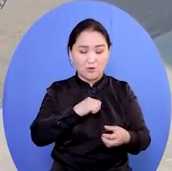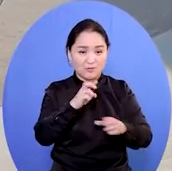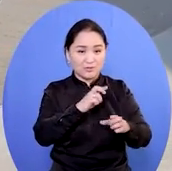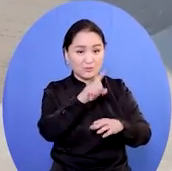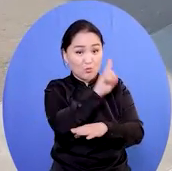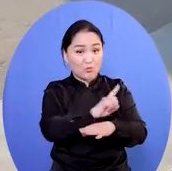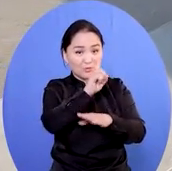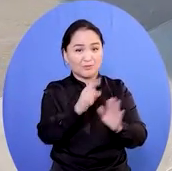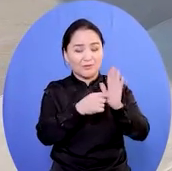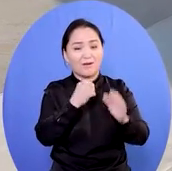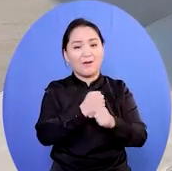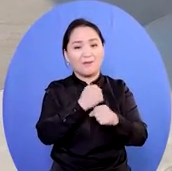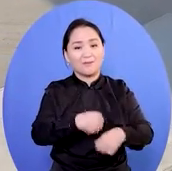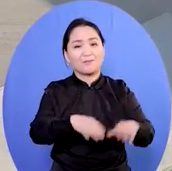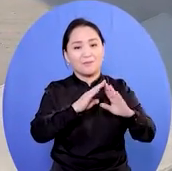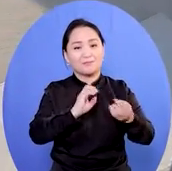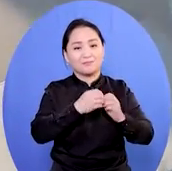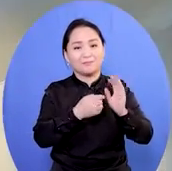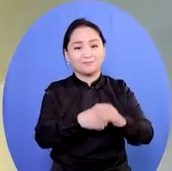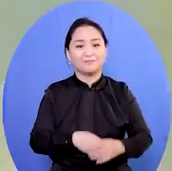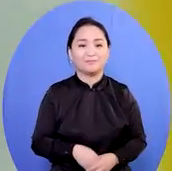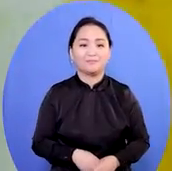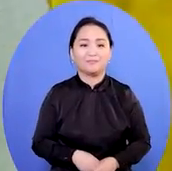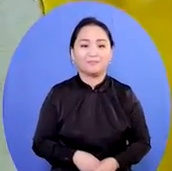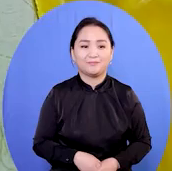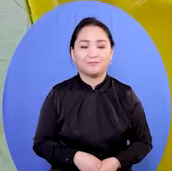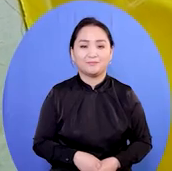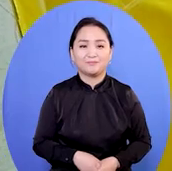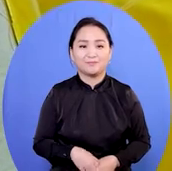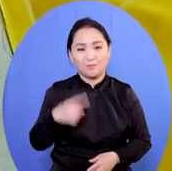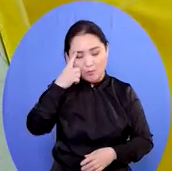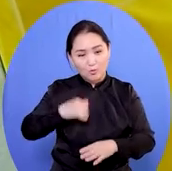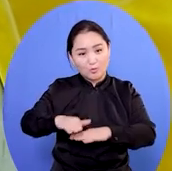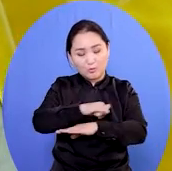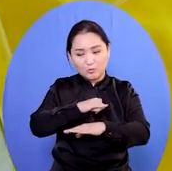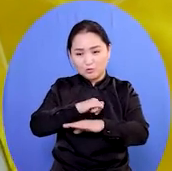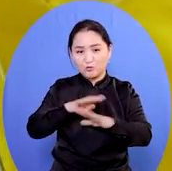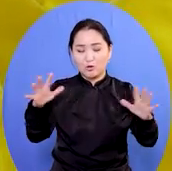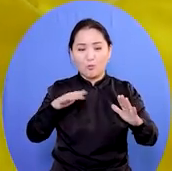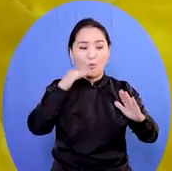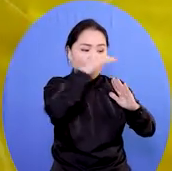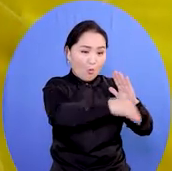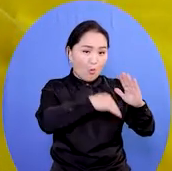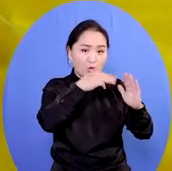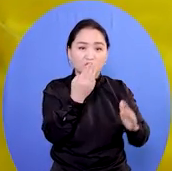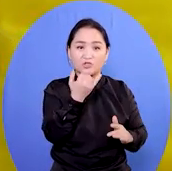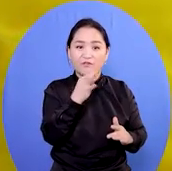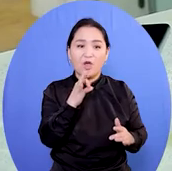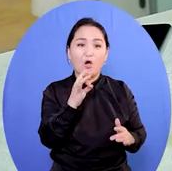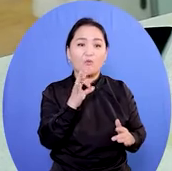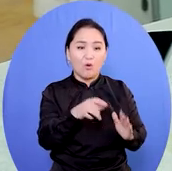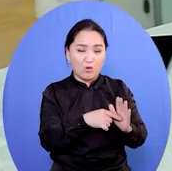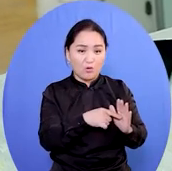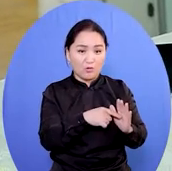хүрч ажлын байр бий болсон байгааг үзэж та бүхэн харж байна. Улсын хэмжээний томоохон нүүрсний уурхай болох Шивээ Овоогийн